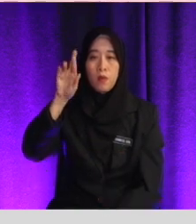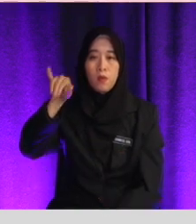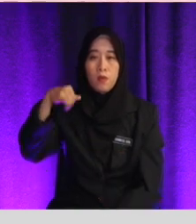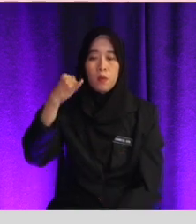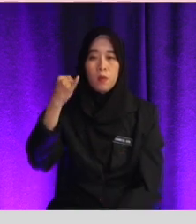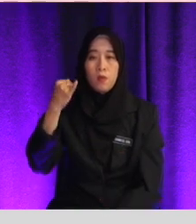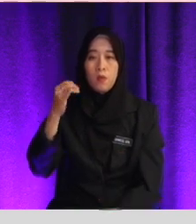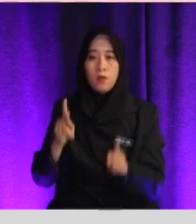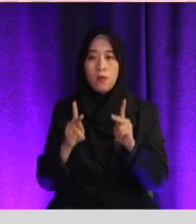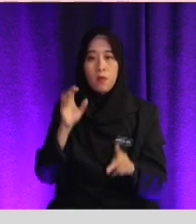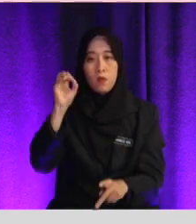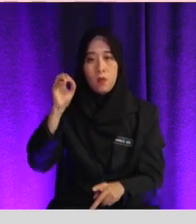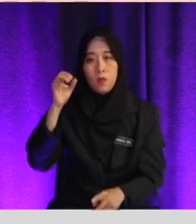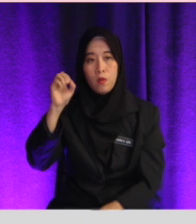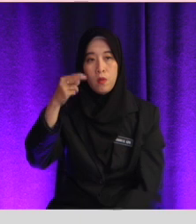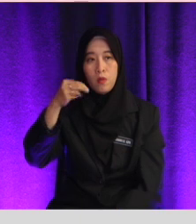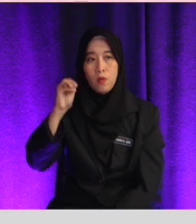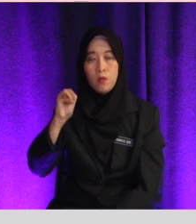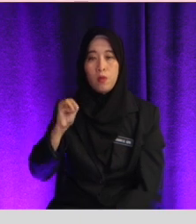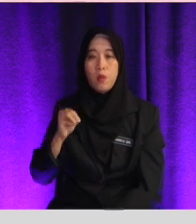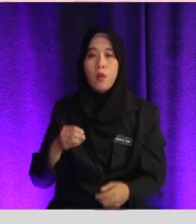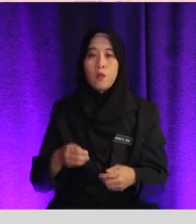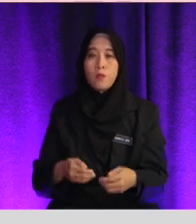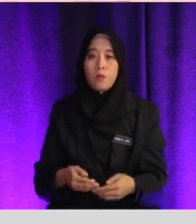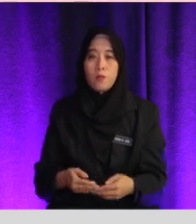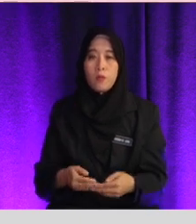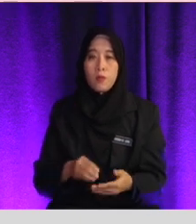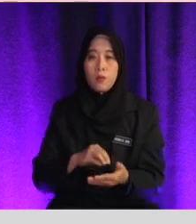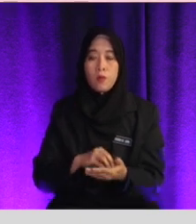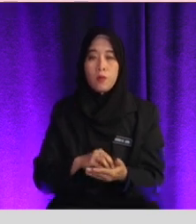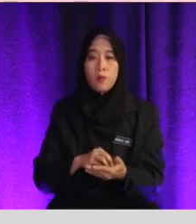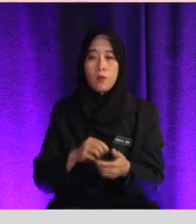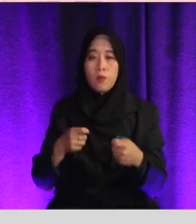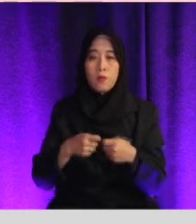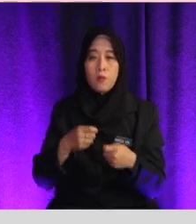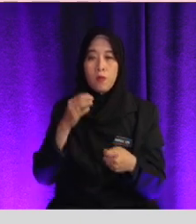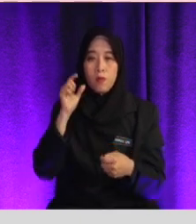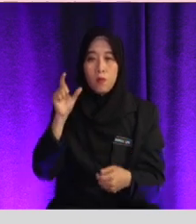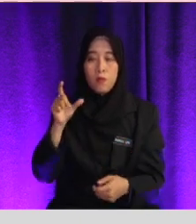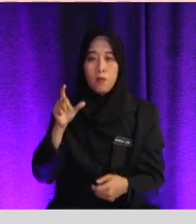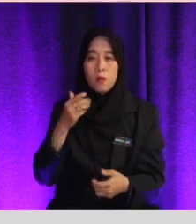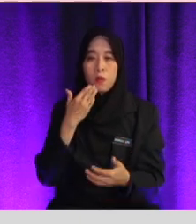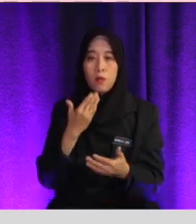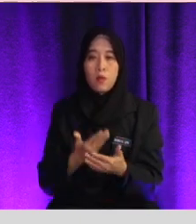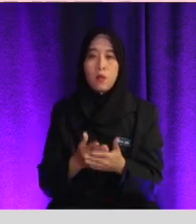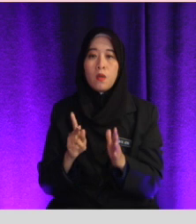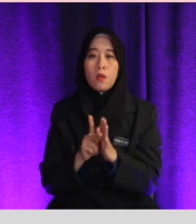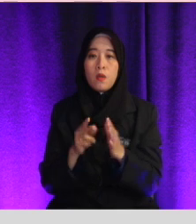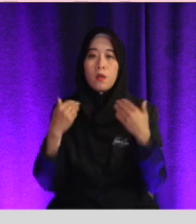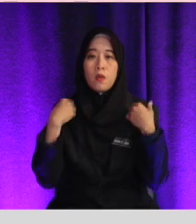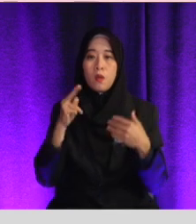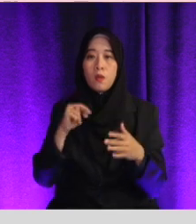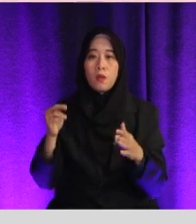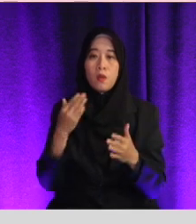ohm, automatik fuse dalam keadaan Baik. Bila infinity, fuse dalam keadaan Tara baik. tak baik, rosak. Okey, kemudian